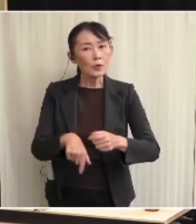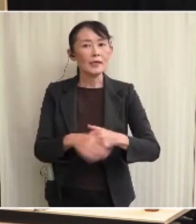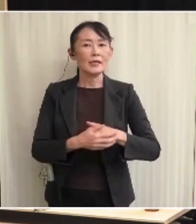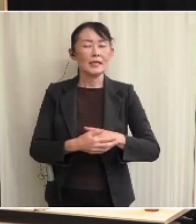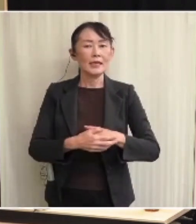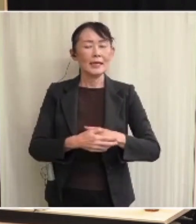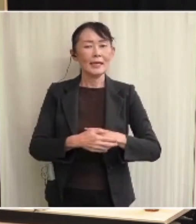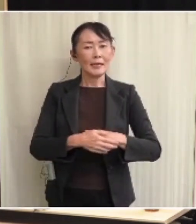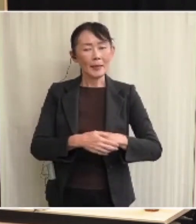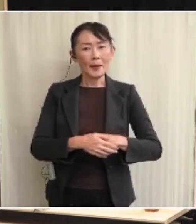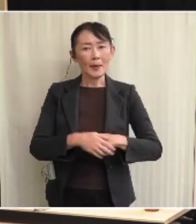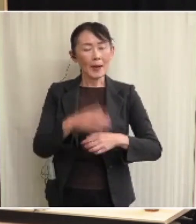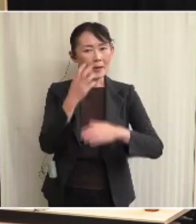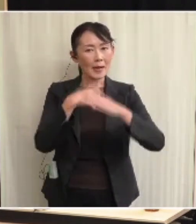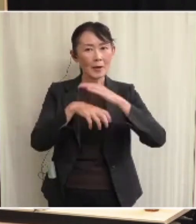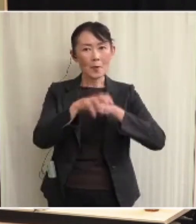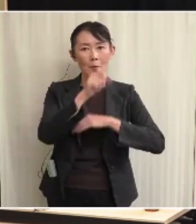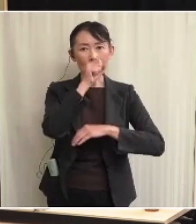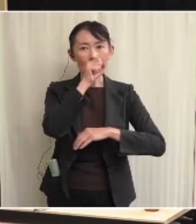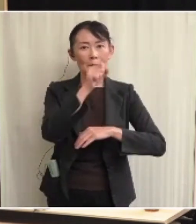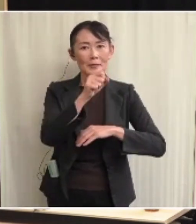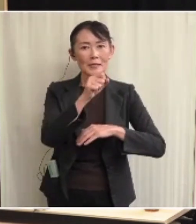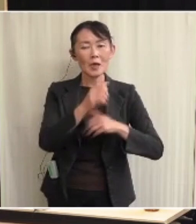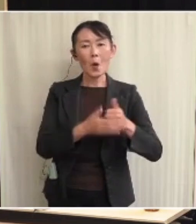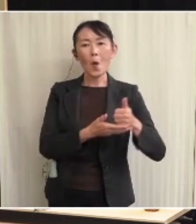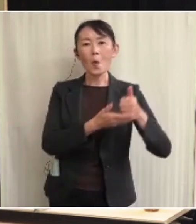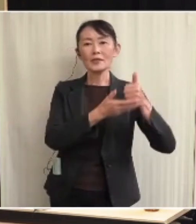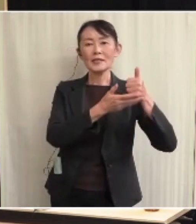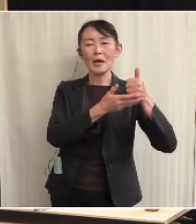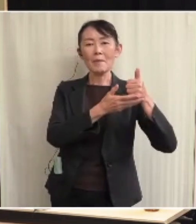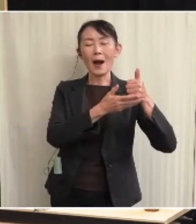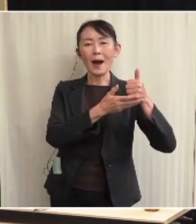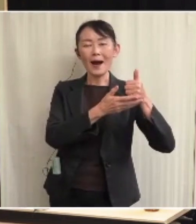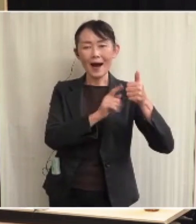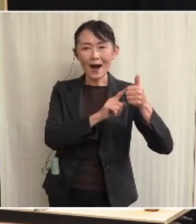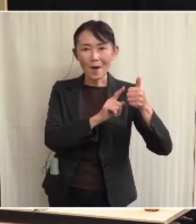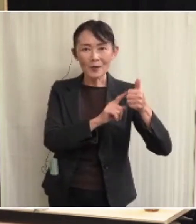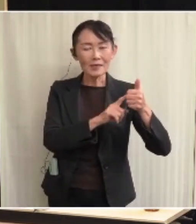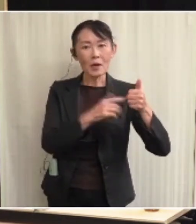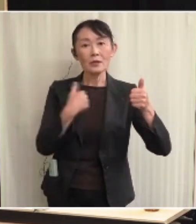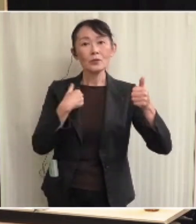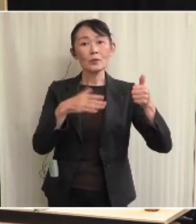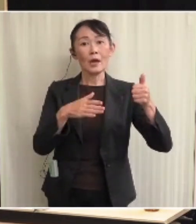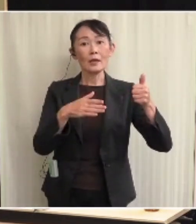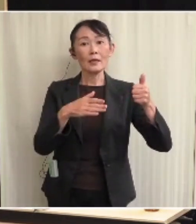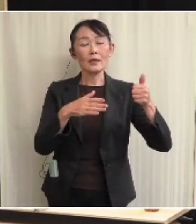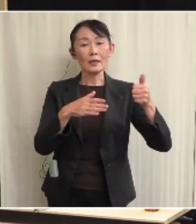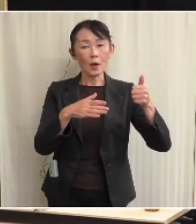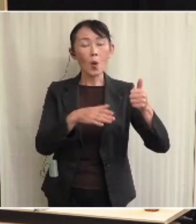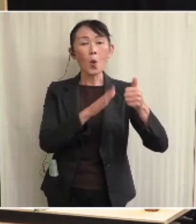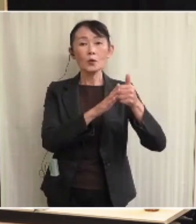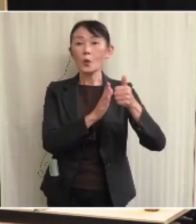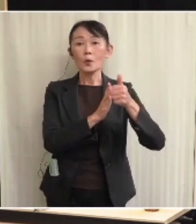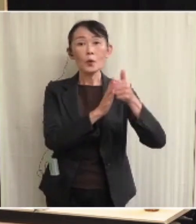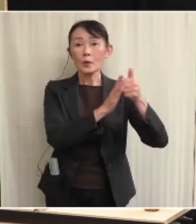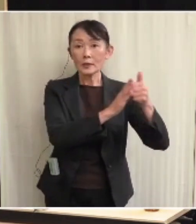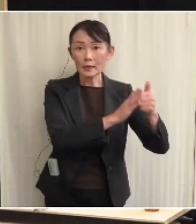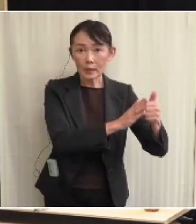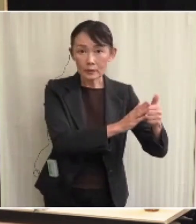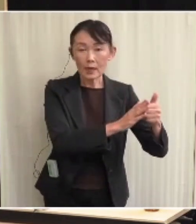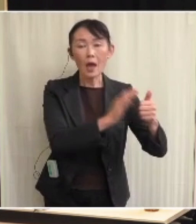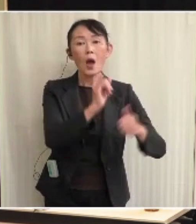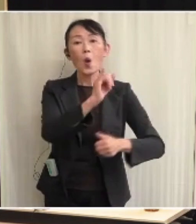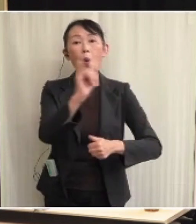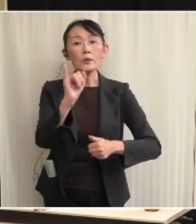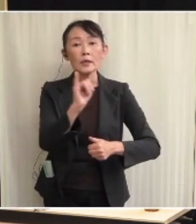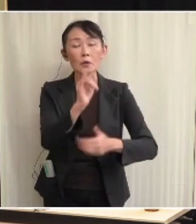ようかっていう話をしたんです。つまり誰かが助けに来ることを期待するのではなくて自分たちで解決する、自分たちで問